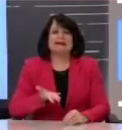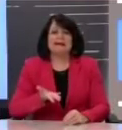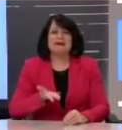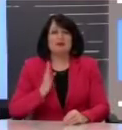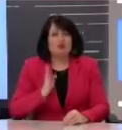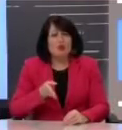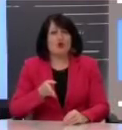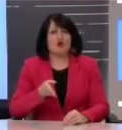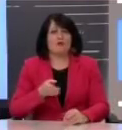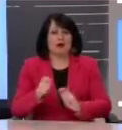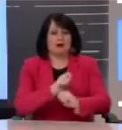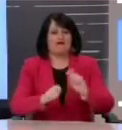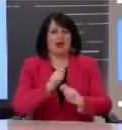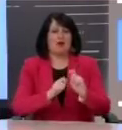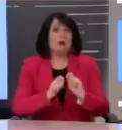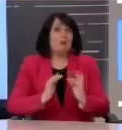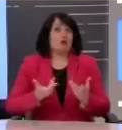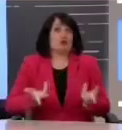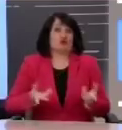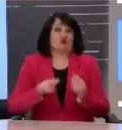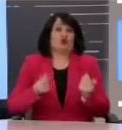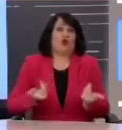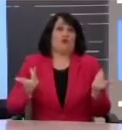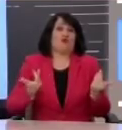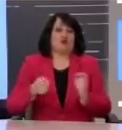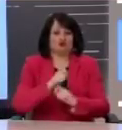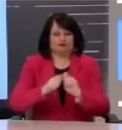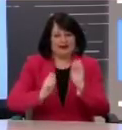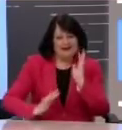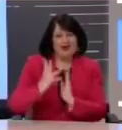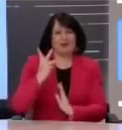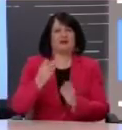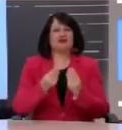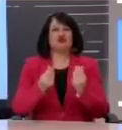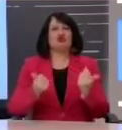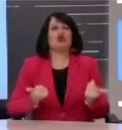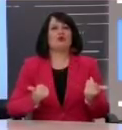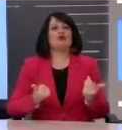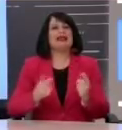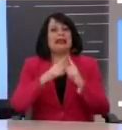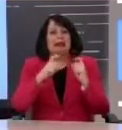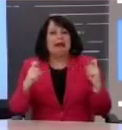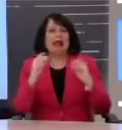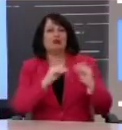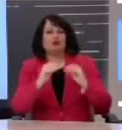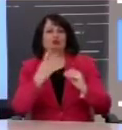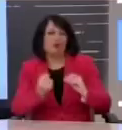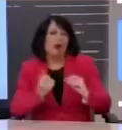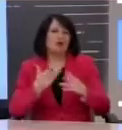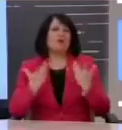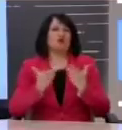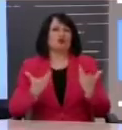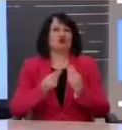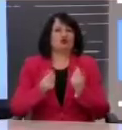μπορούμε να συντηρούμε και να αναβαθμίζουμε με τον καλύτερο τρόπο το υπάρχον υλικό και